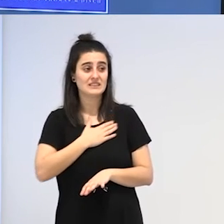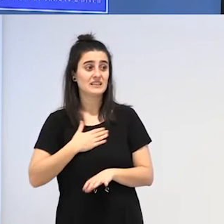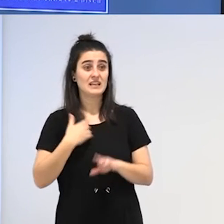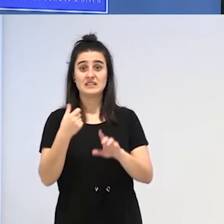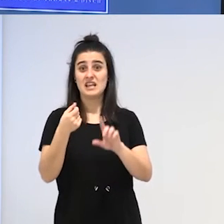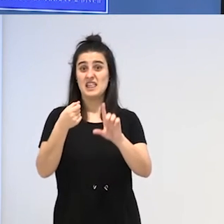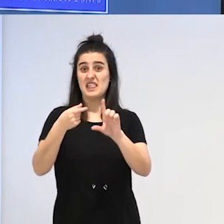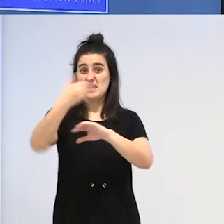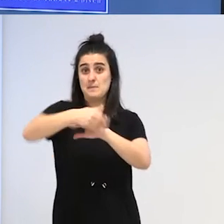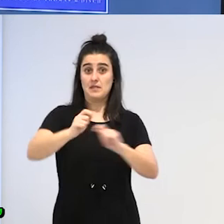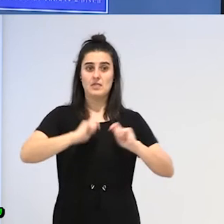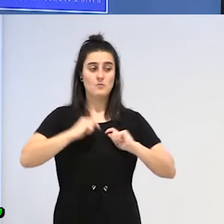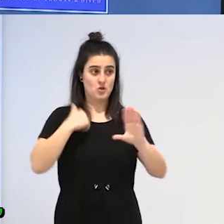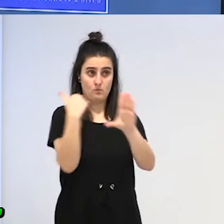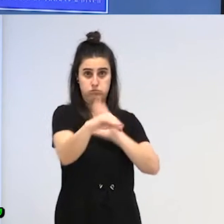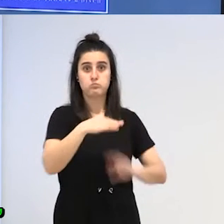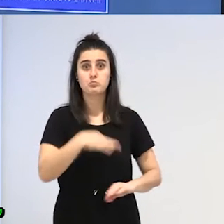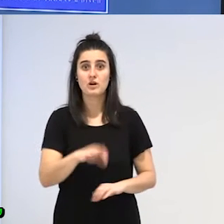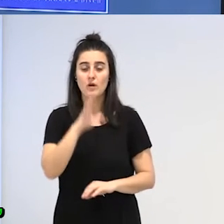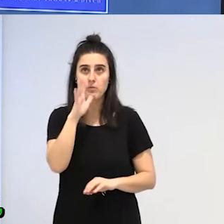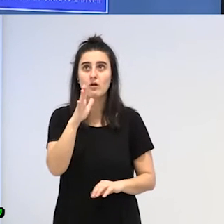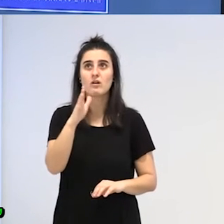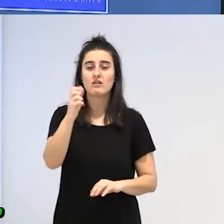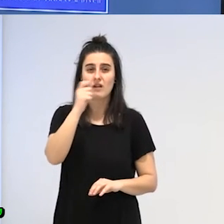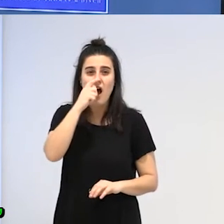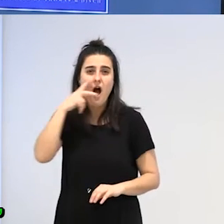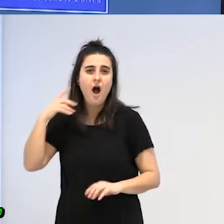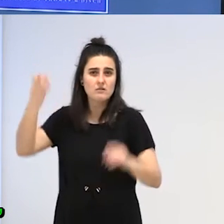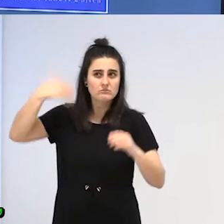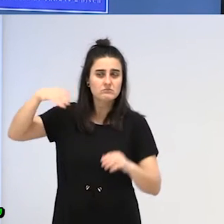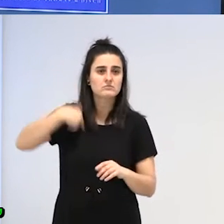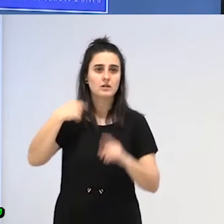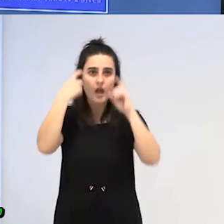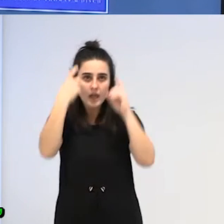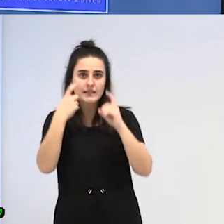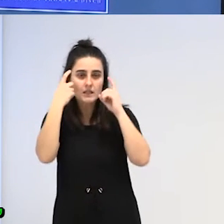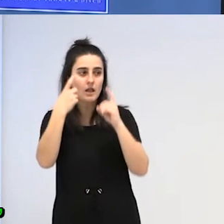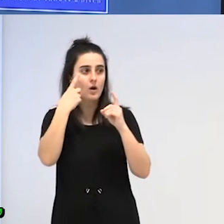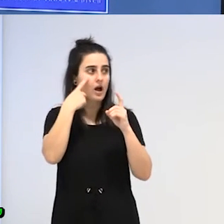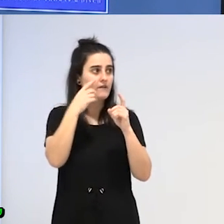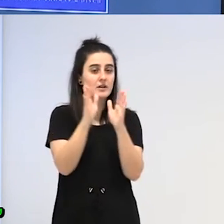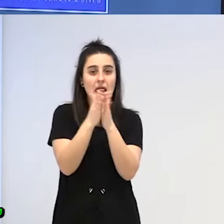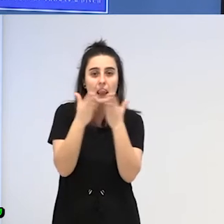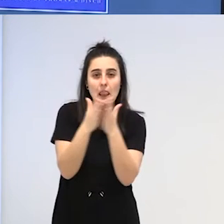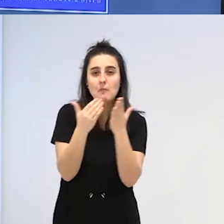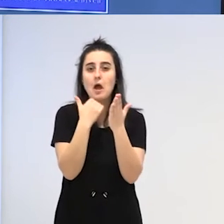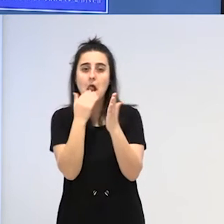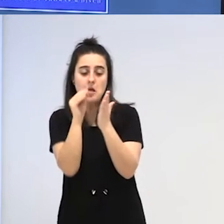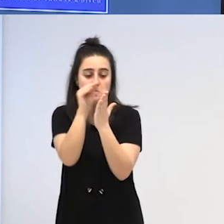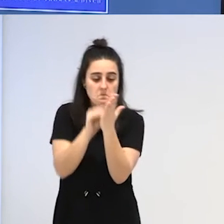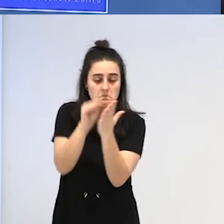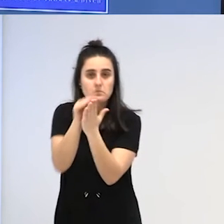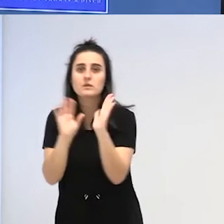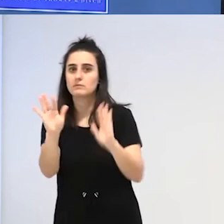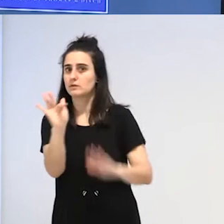igual bidaliko dutzut, bai, oza, urtez, egon naiz saiatzen nola, igual, liburuzka bat egiten honekin, baina, oraindik